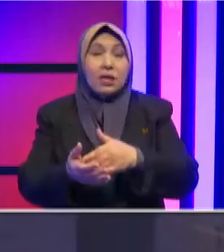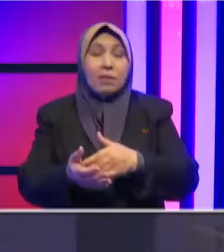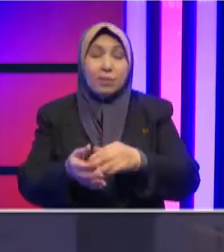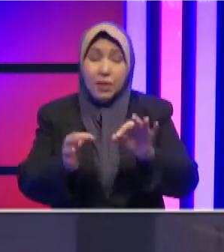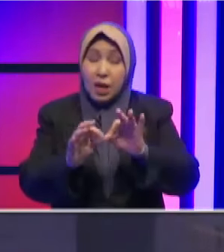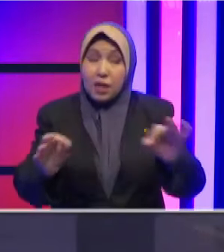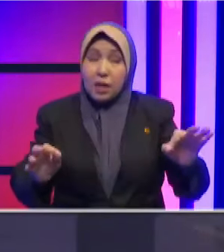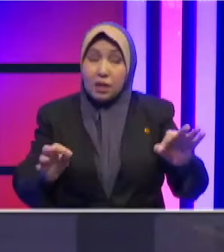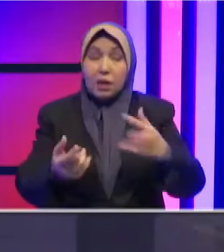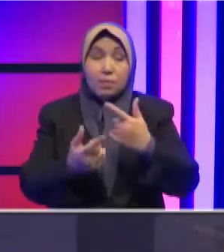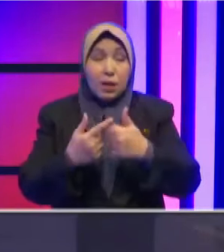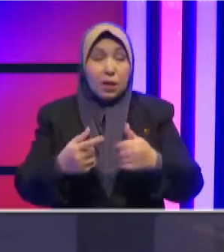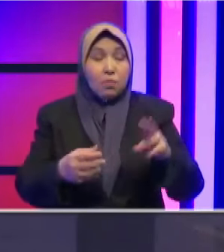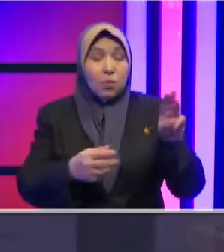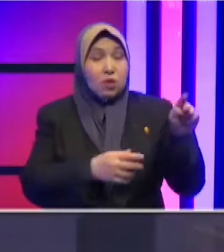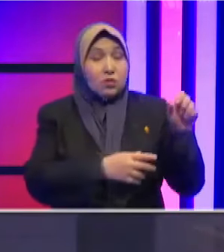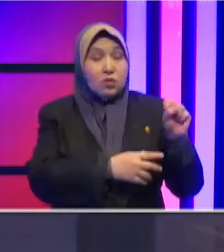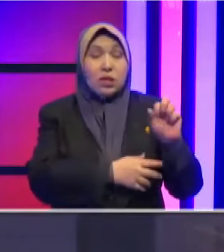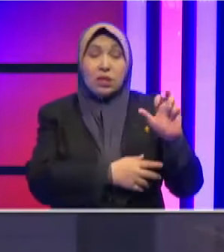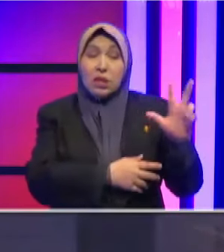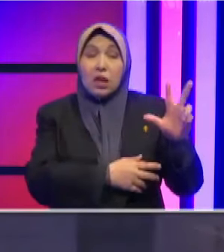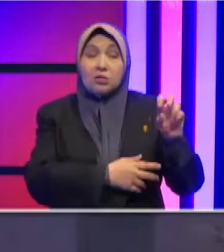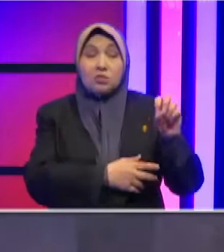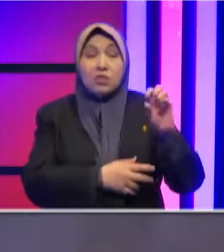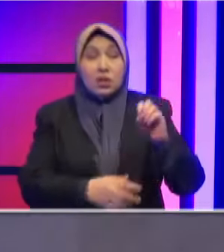ayat dari pada mukasurat